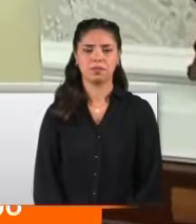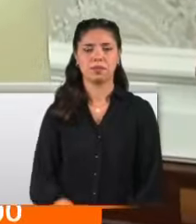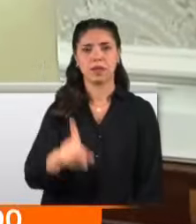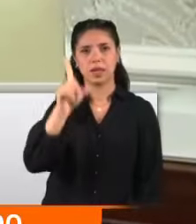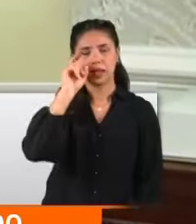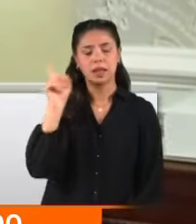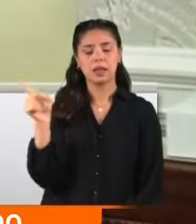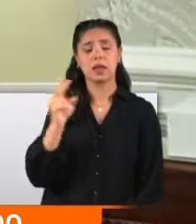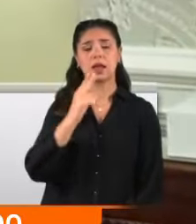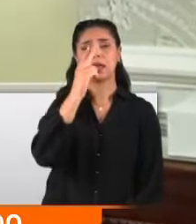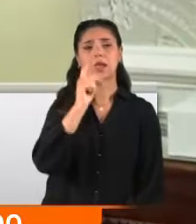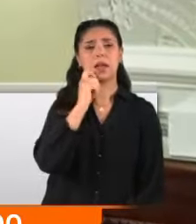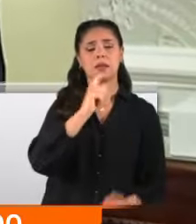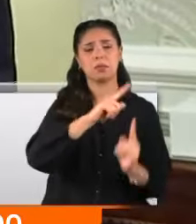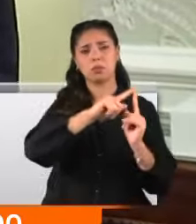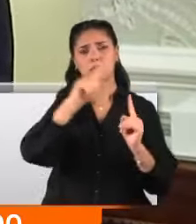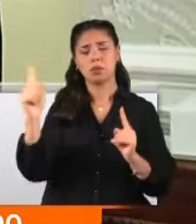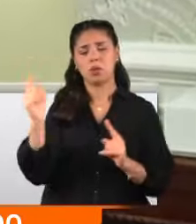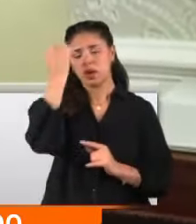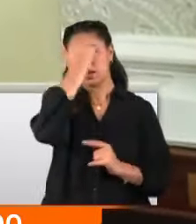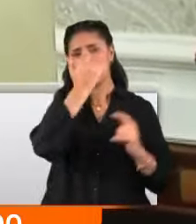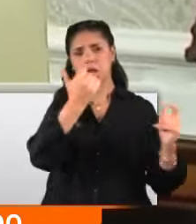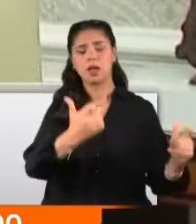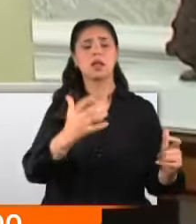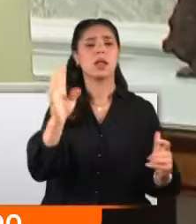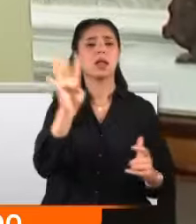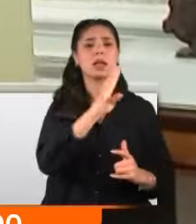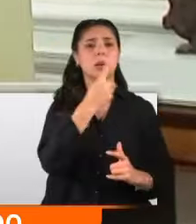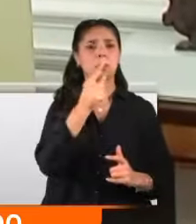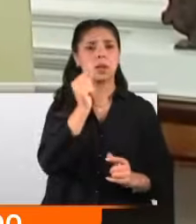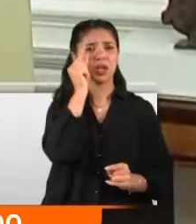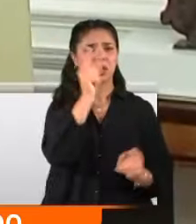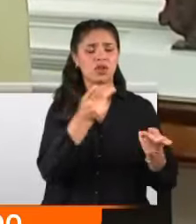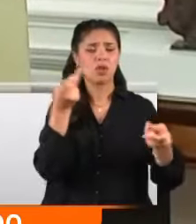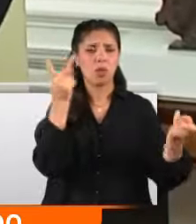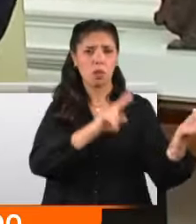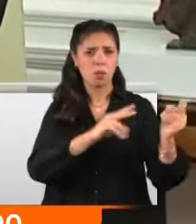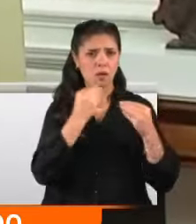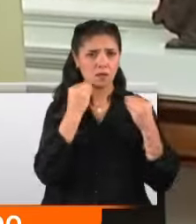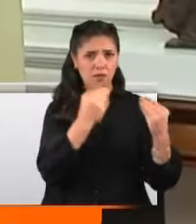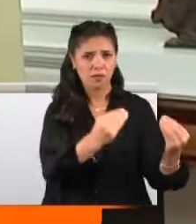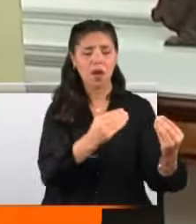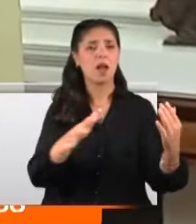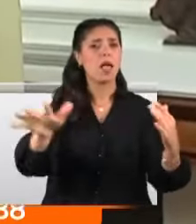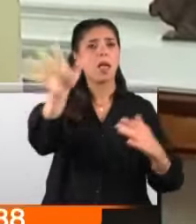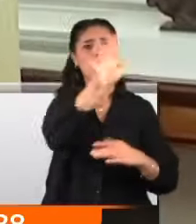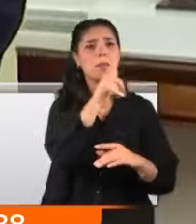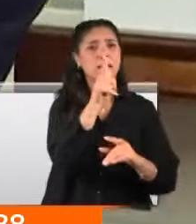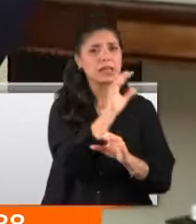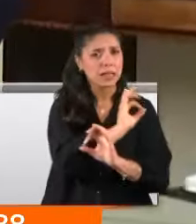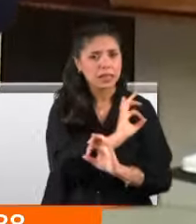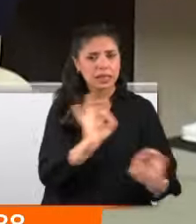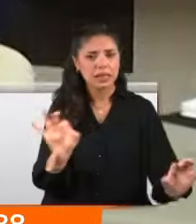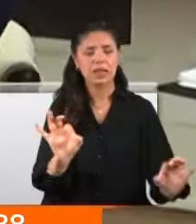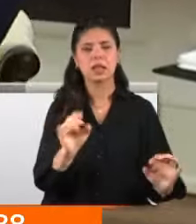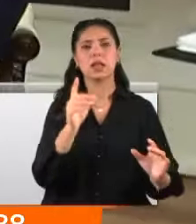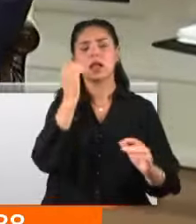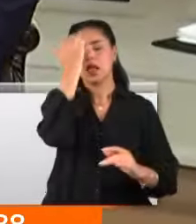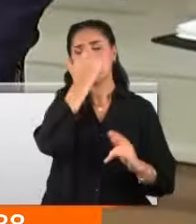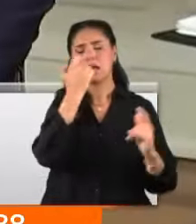İsrail'in 7 Ekim'den bu yana Gazze'de 40 bine yakın Filistinliyi katletmesine sessiz kalan Batılı müttefikleri, Gazze'de nefes alan